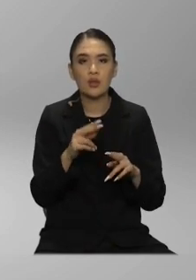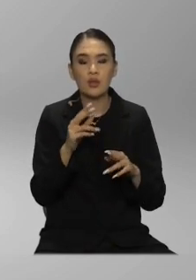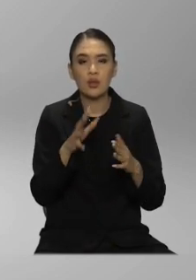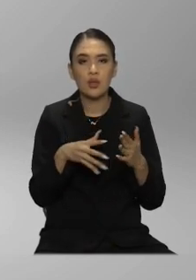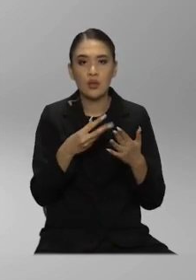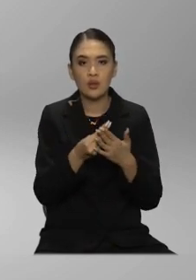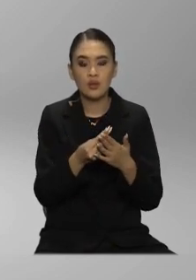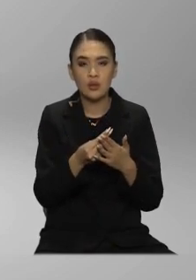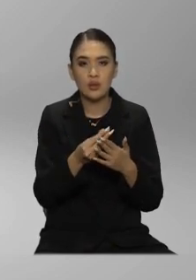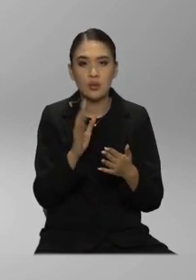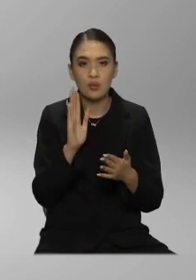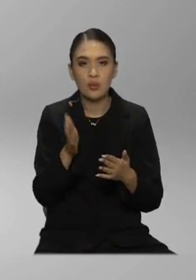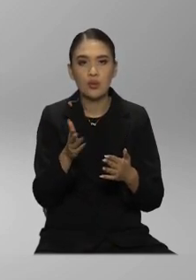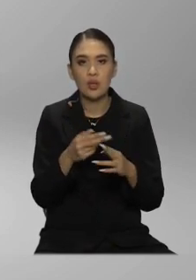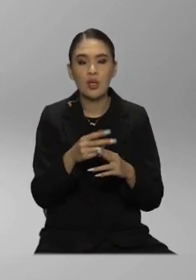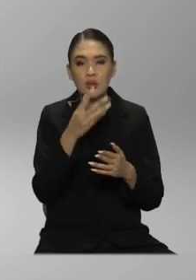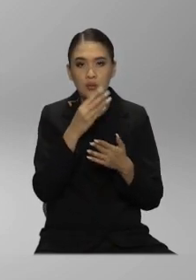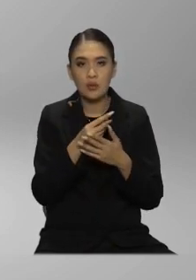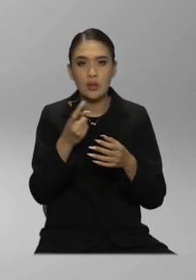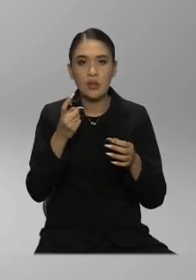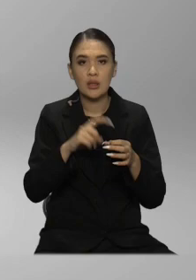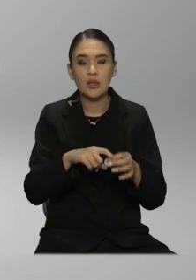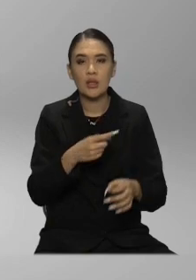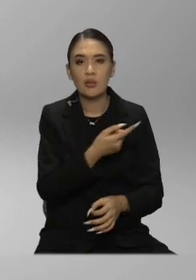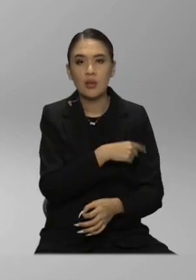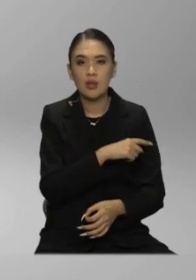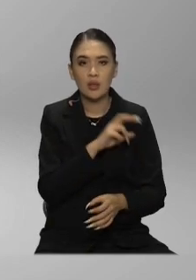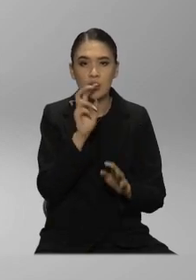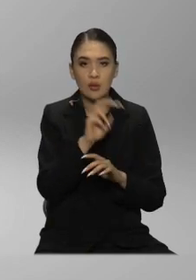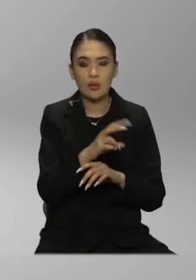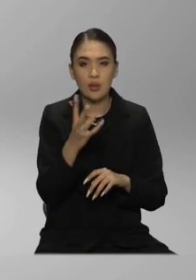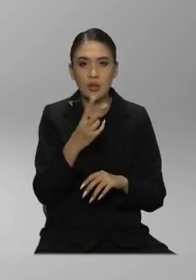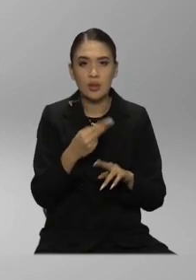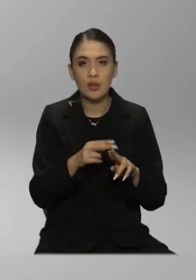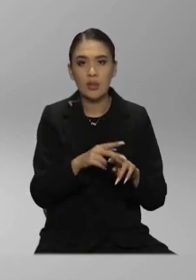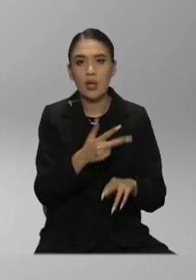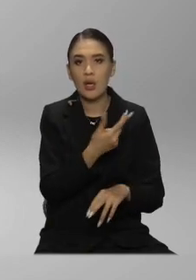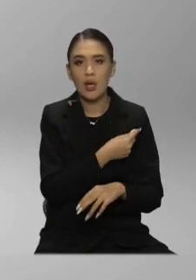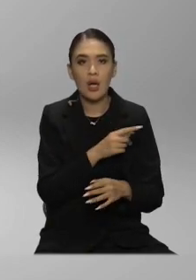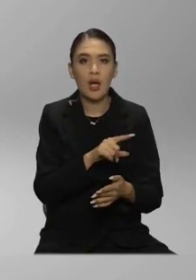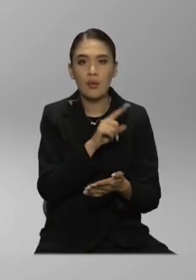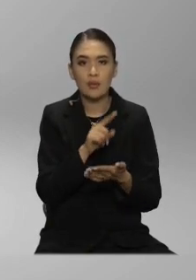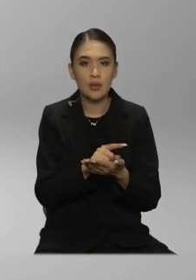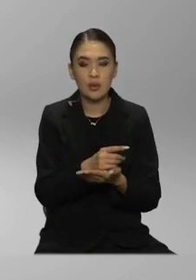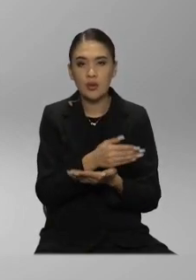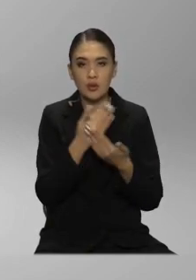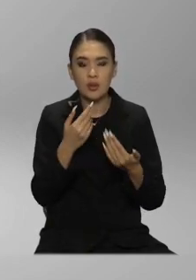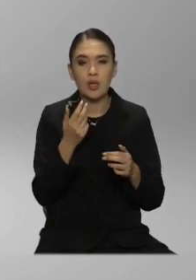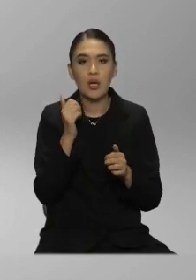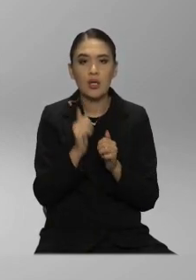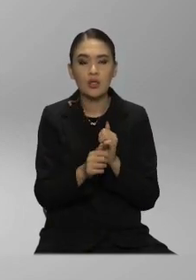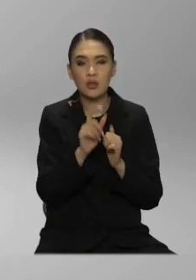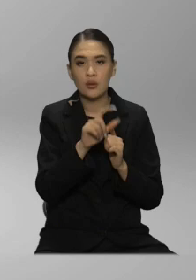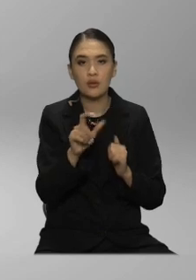Ол үшін тұрғындар өздері тіркелген емханаға барулар шарт. Бірақ бұл екпе алу міндетті деген сөз емес. Әр азамат өз қалауы